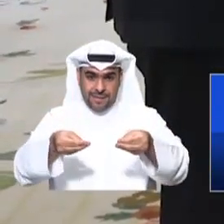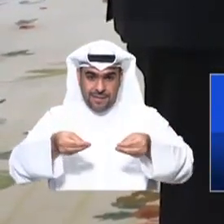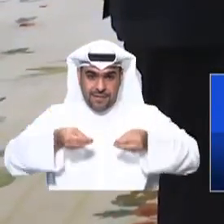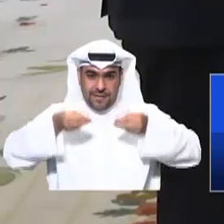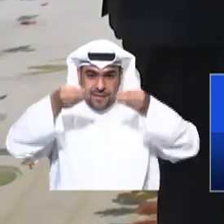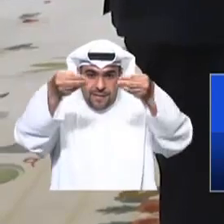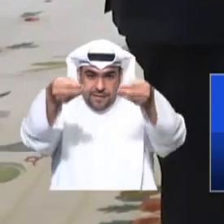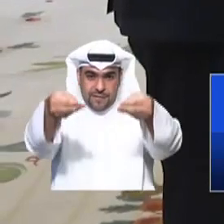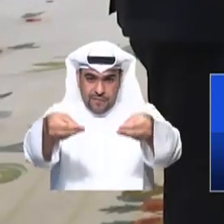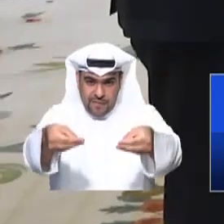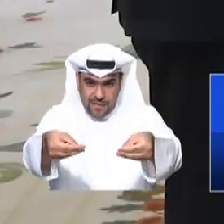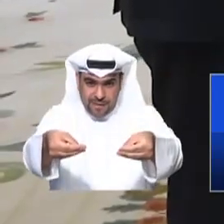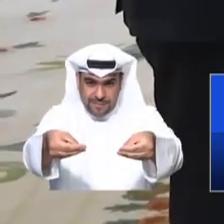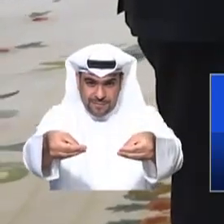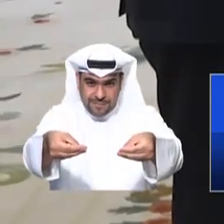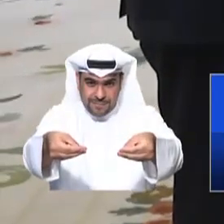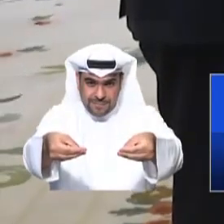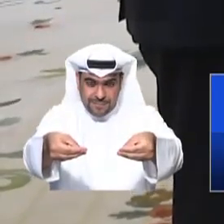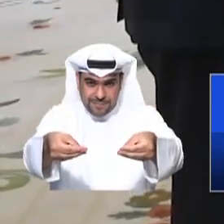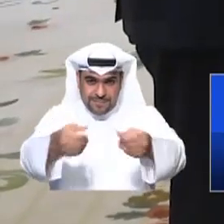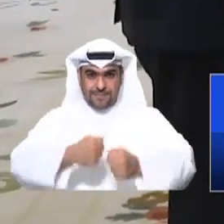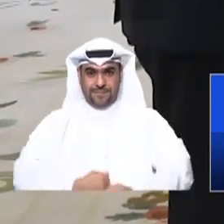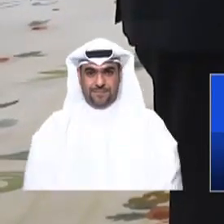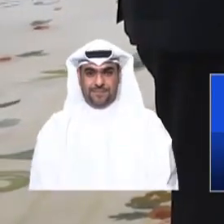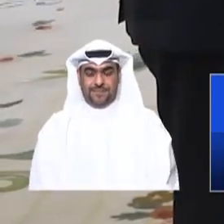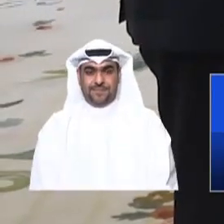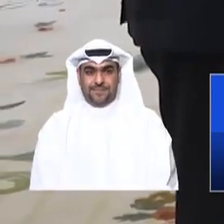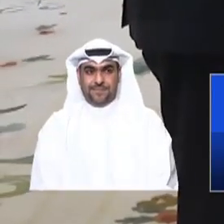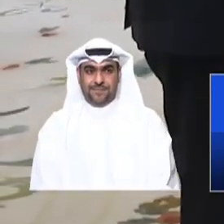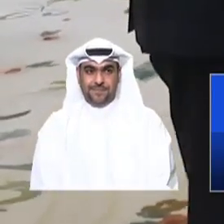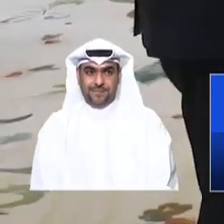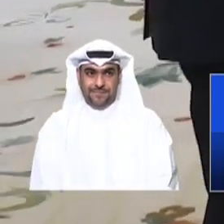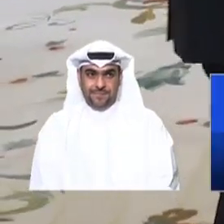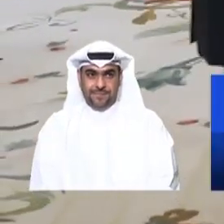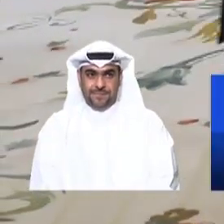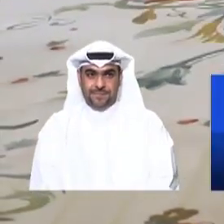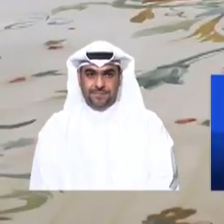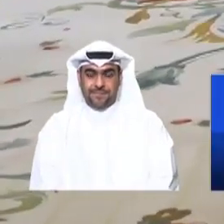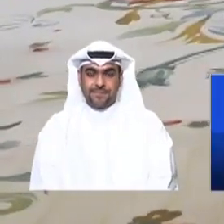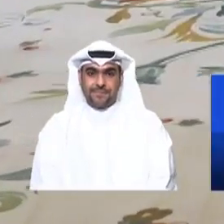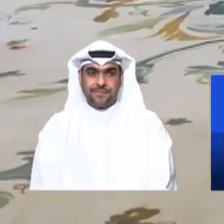my predecessor. وأيضا خطاب استدعاء السفير السابق. Please go.